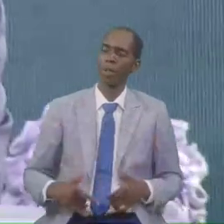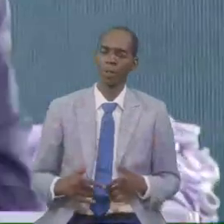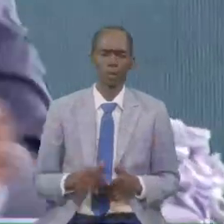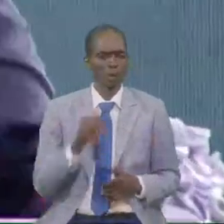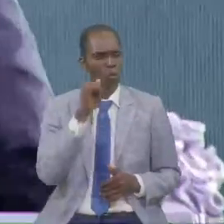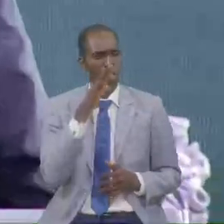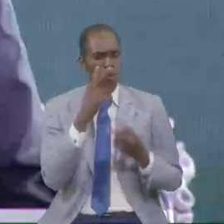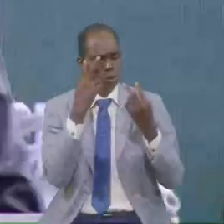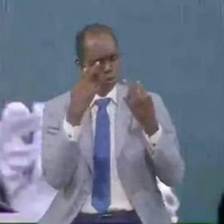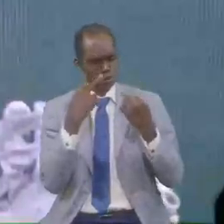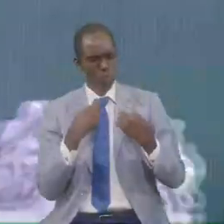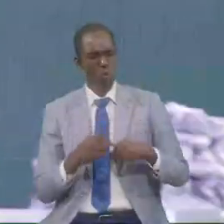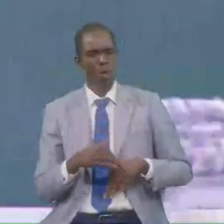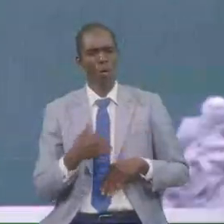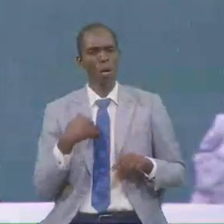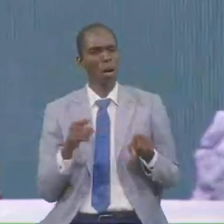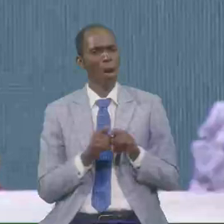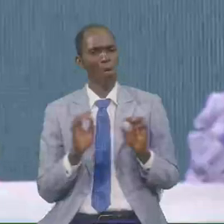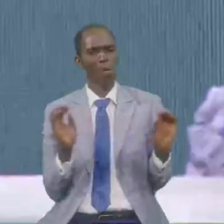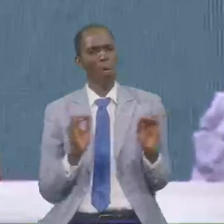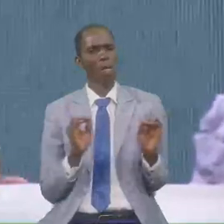Tel qu'elle m'a regardé.